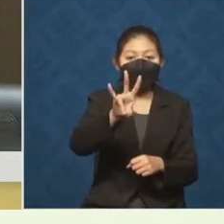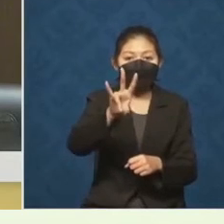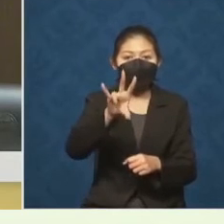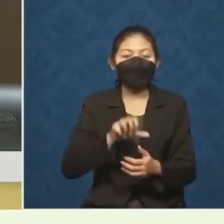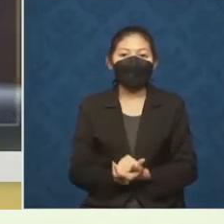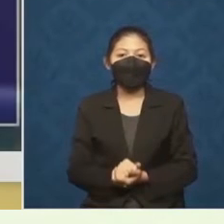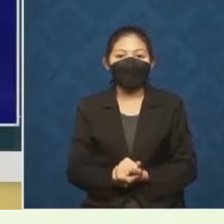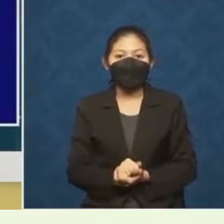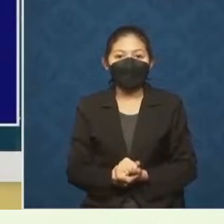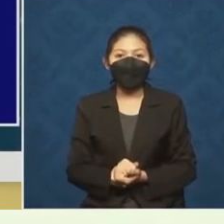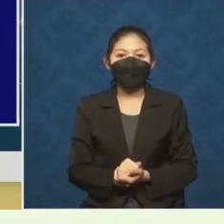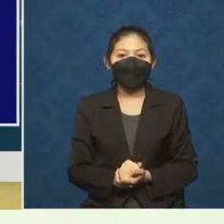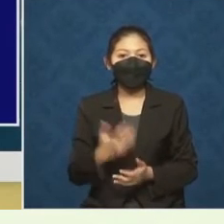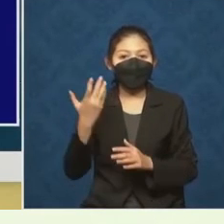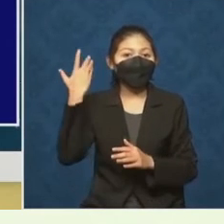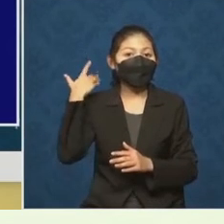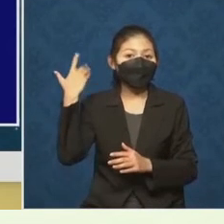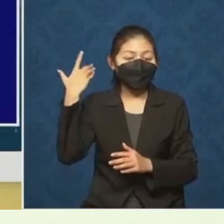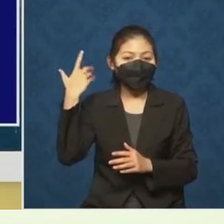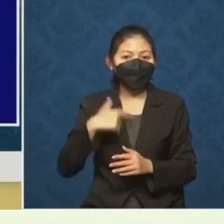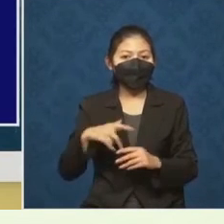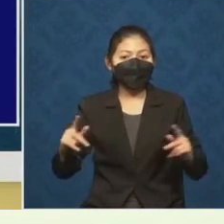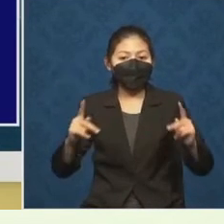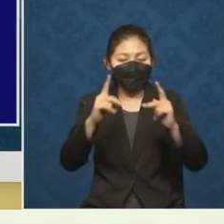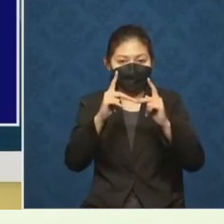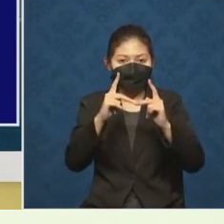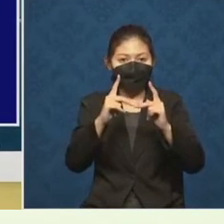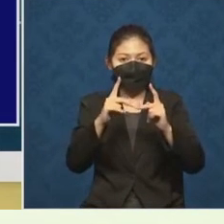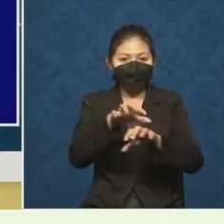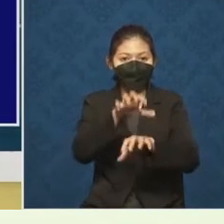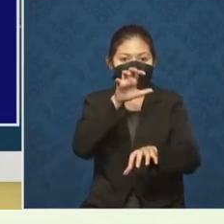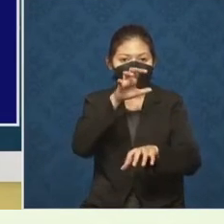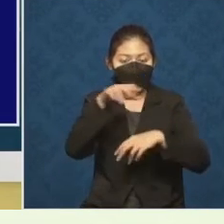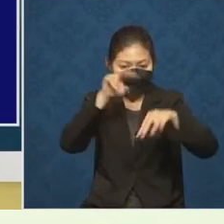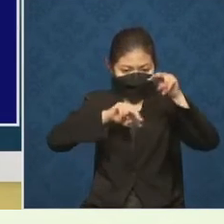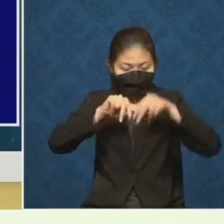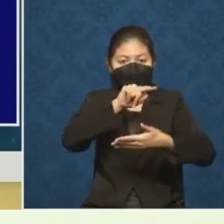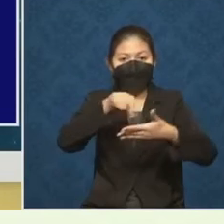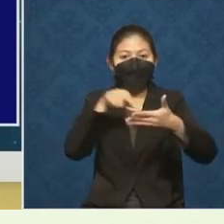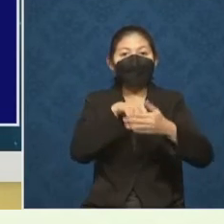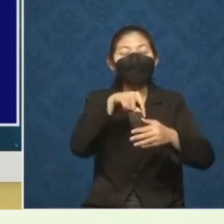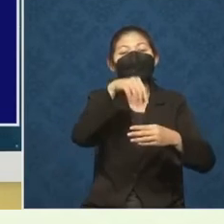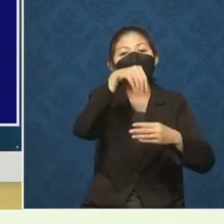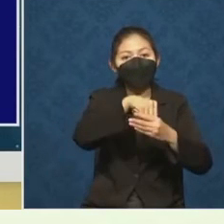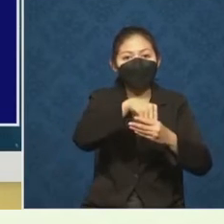ในขณะนั้นกระทรวงมหาดไทยยังคุมการเลือกตั้งอยู่เมื่อมีการเลือกตั้งน